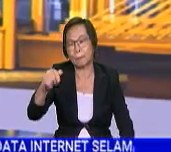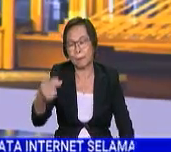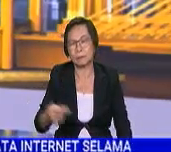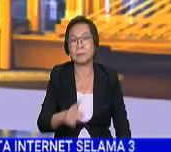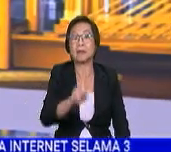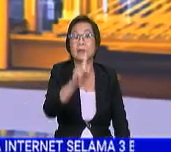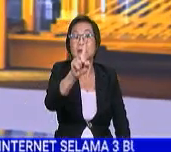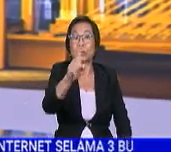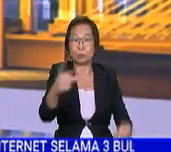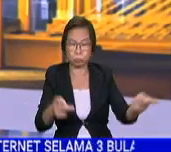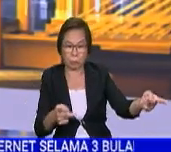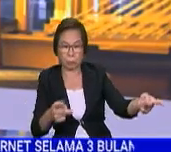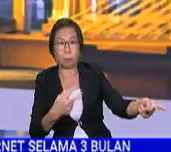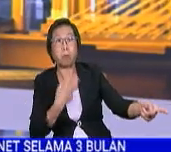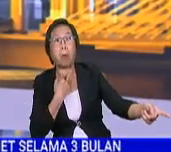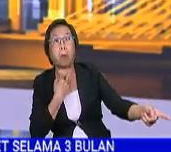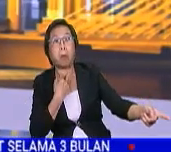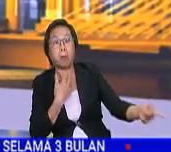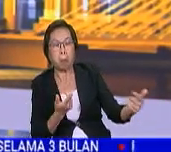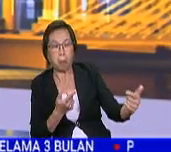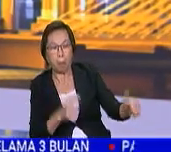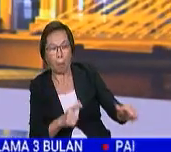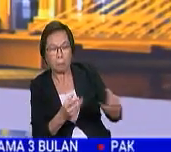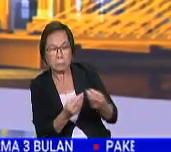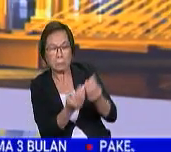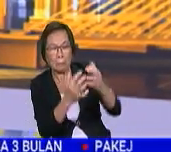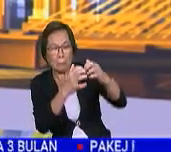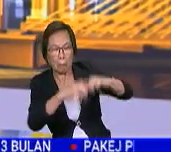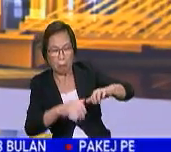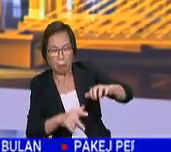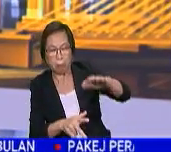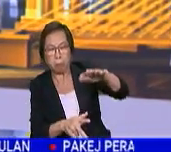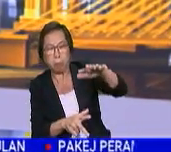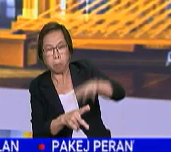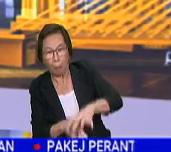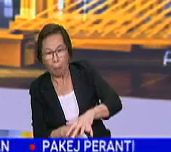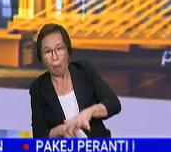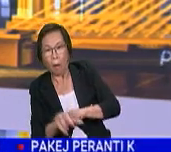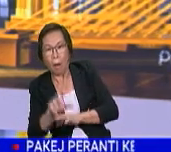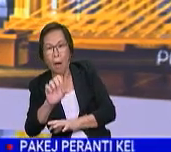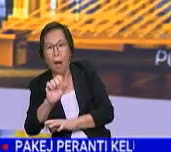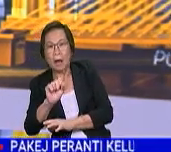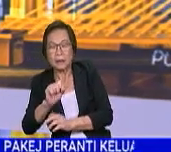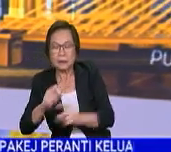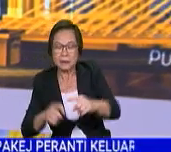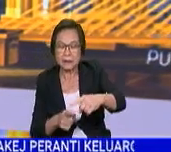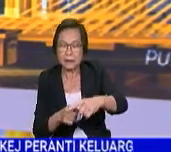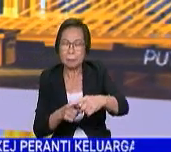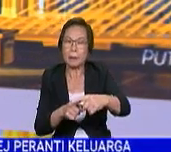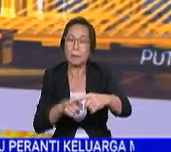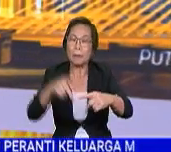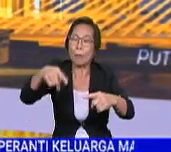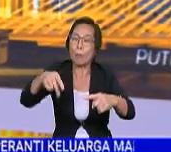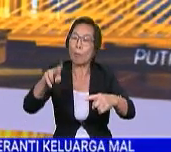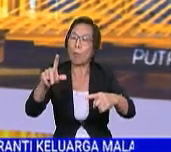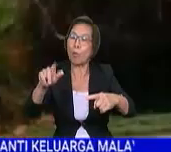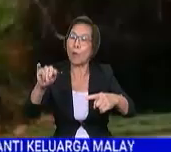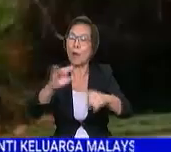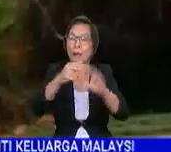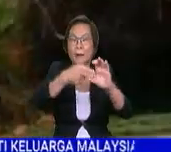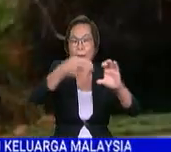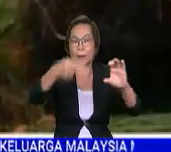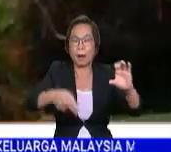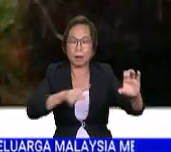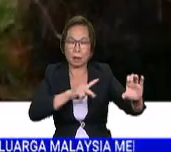Baik, sebuah kenderaan dipercayai terperangkap dalam kejadian tanah runtuh di Jalan Simpang Pulai, Cameron Highlands, Ipoh. Ketua Balai